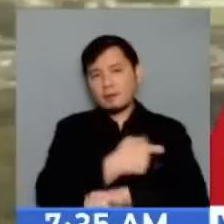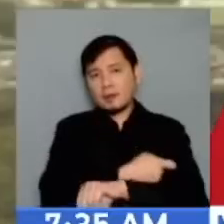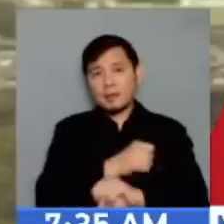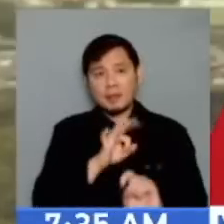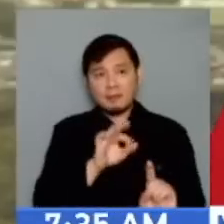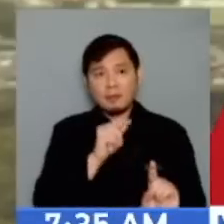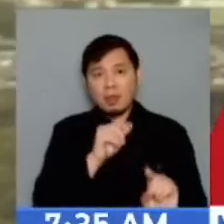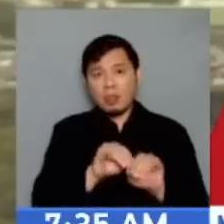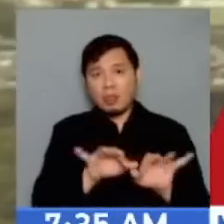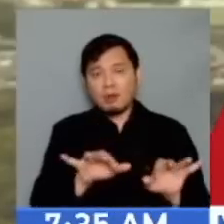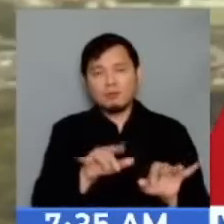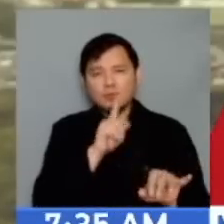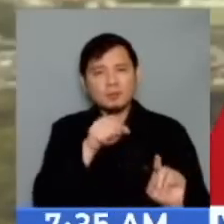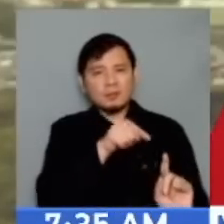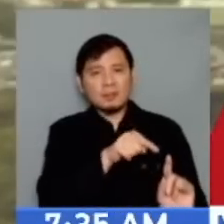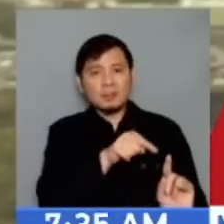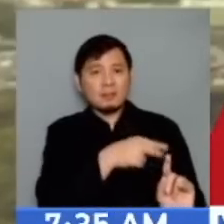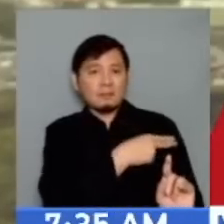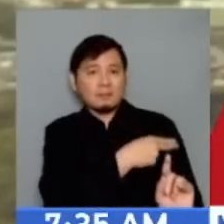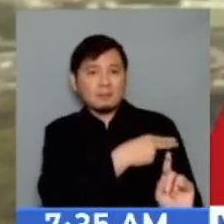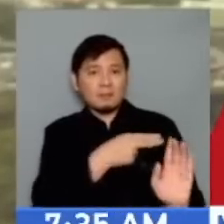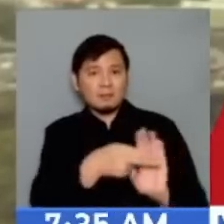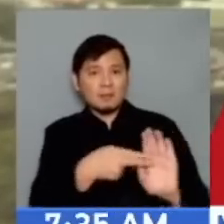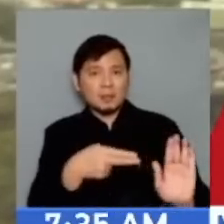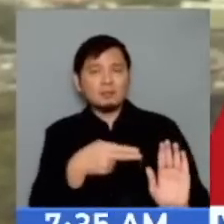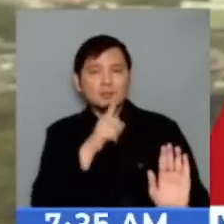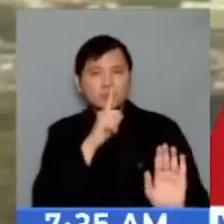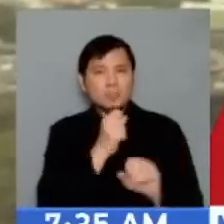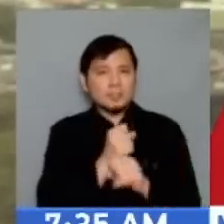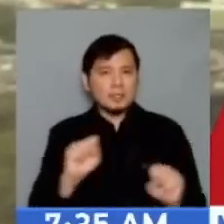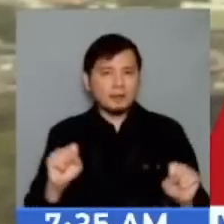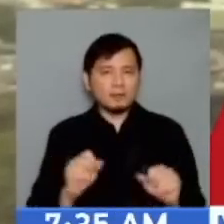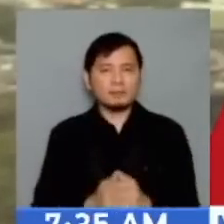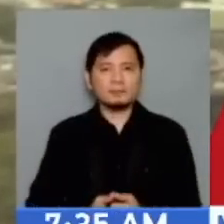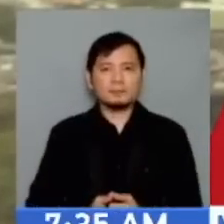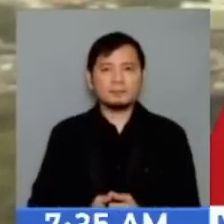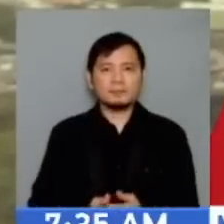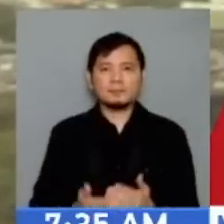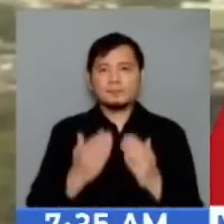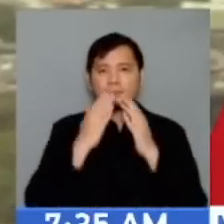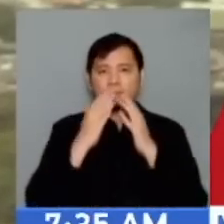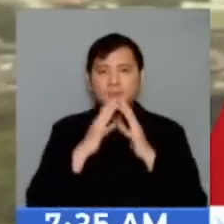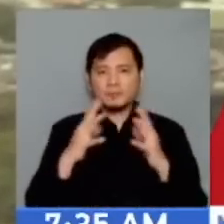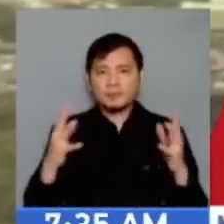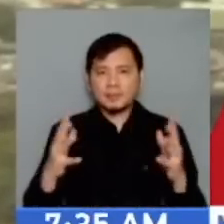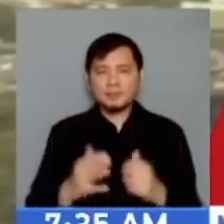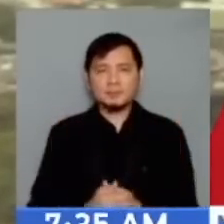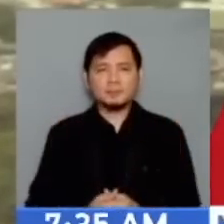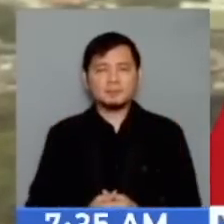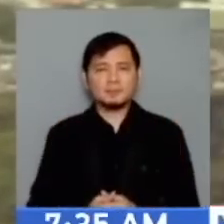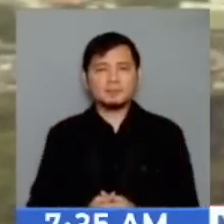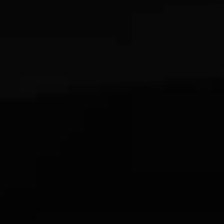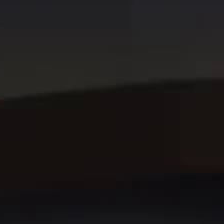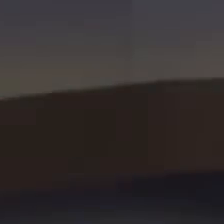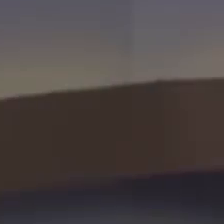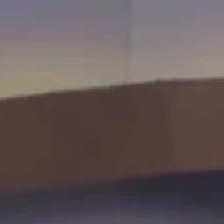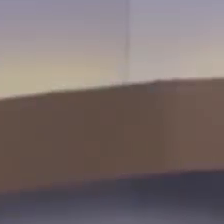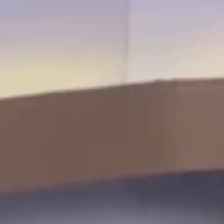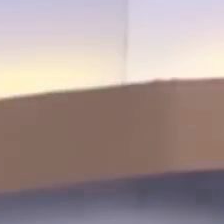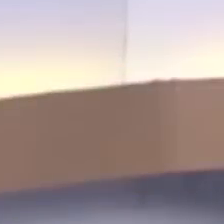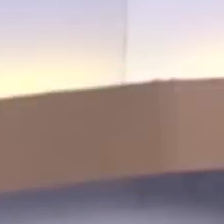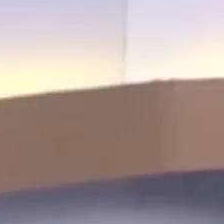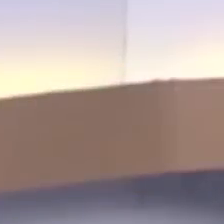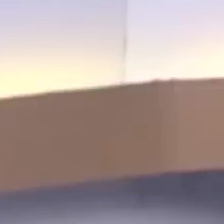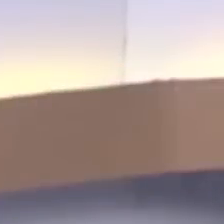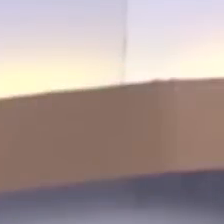Dr. Edsel Salvana sa panahon at sa impormasyon binigay niyo po sa amin ngayong umaga. Okay, thank you very much. Stay Ingat safe. Ingat po.